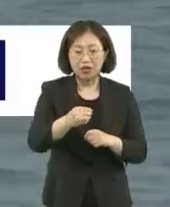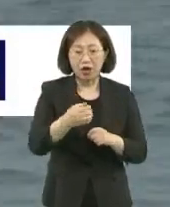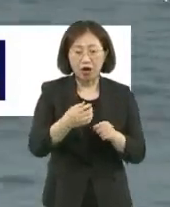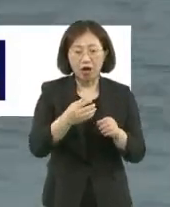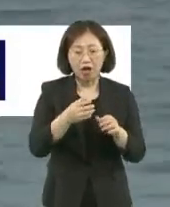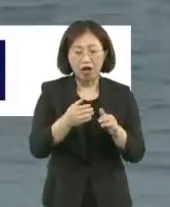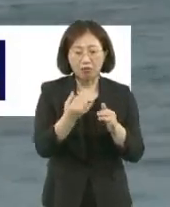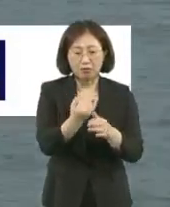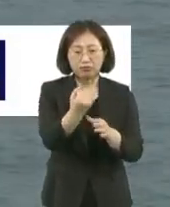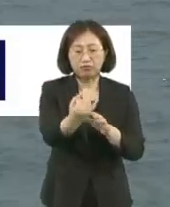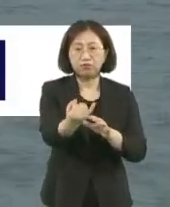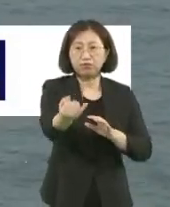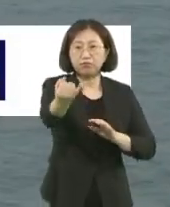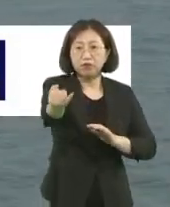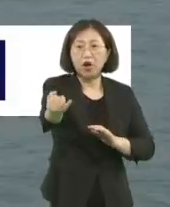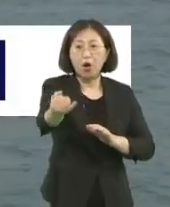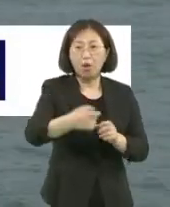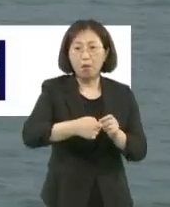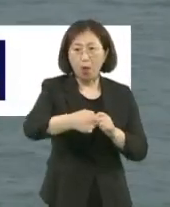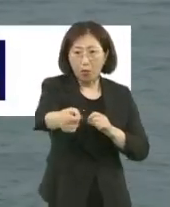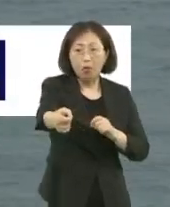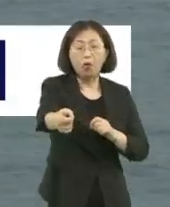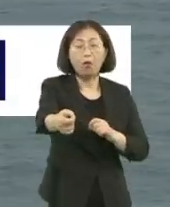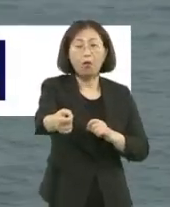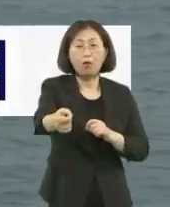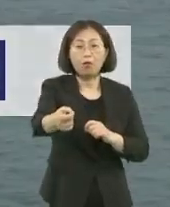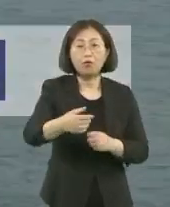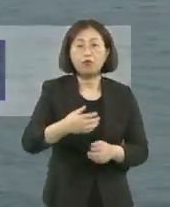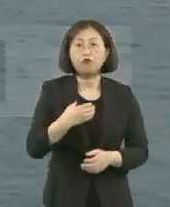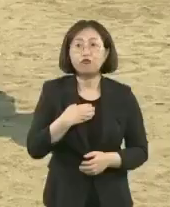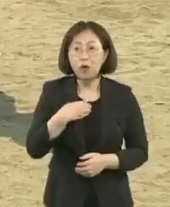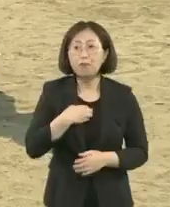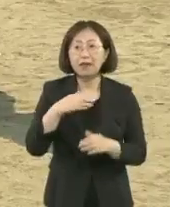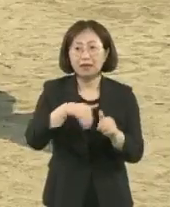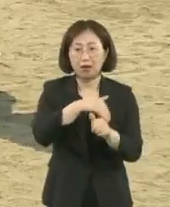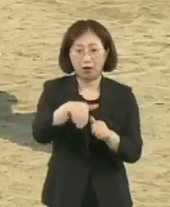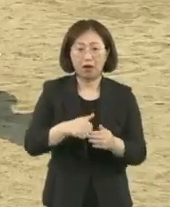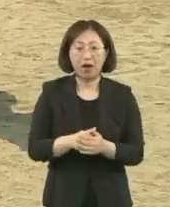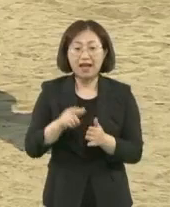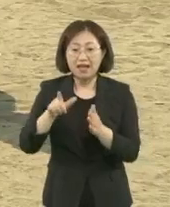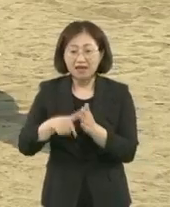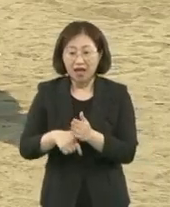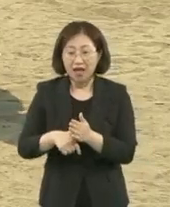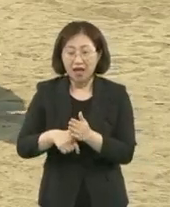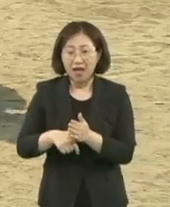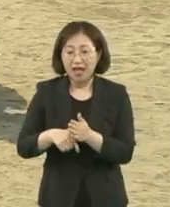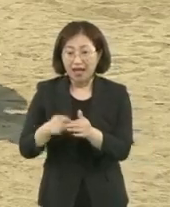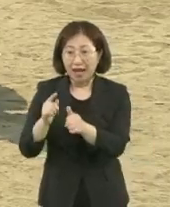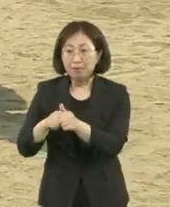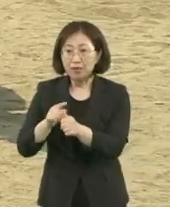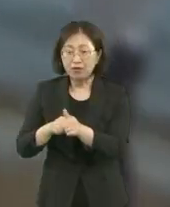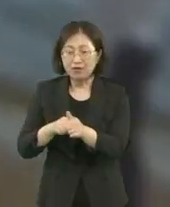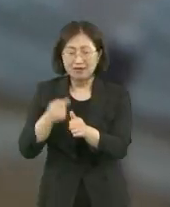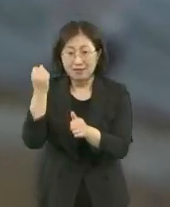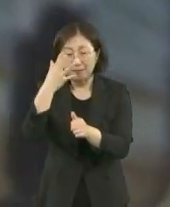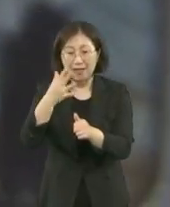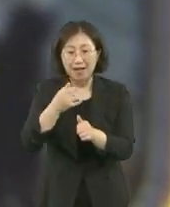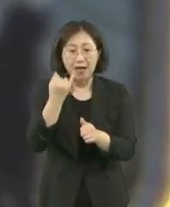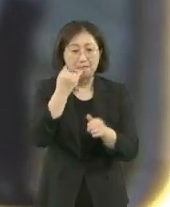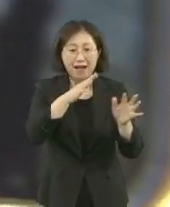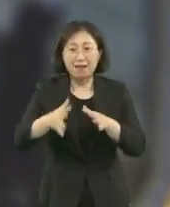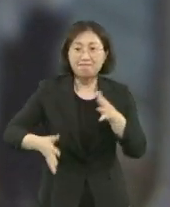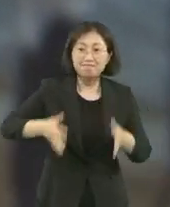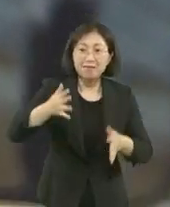떠밀렸고 몸은 물결을 따라 해안에서 점점 더 멀어졌습니다. 이때 주위에서 한 남성이 바다로